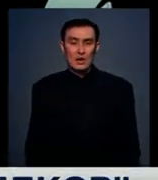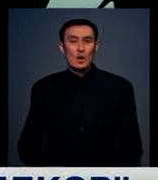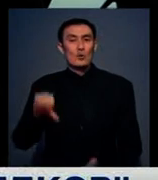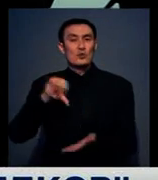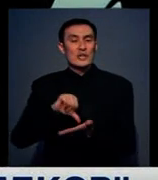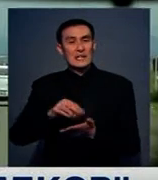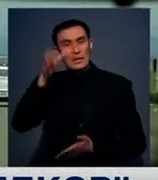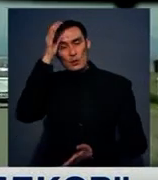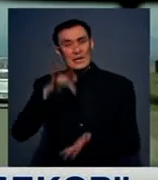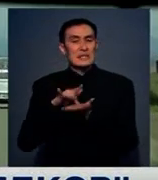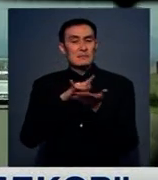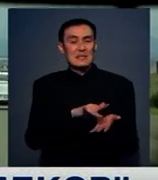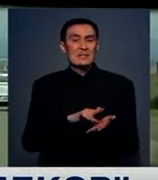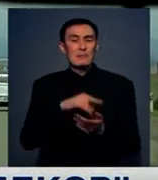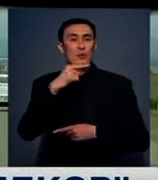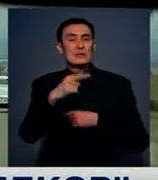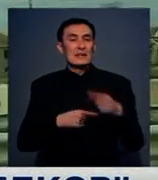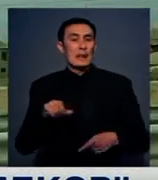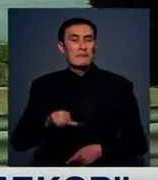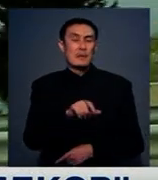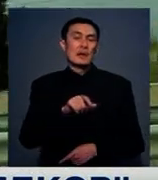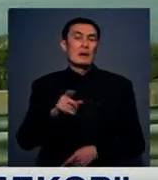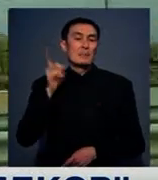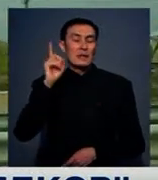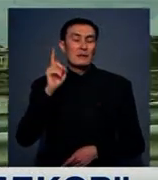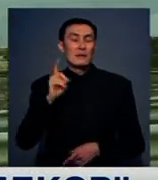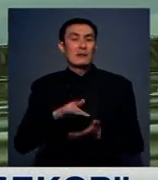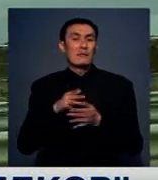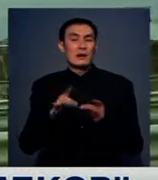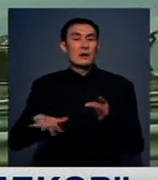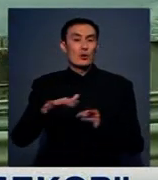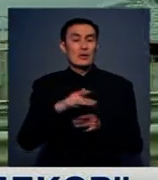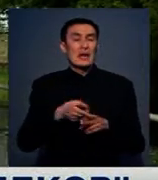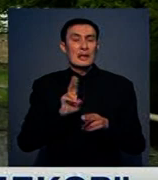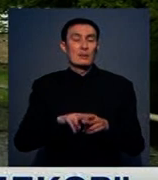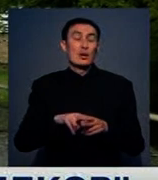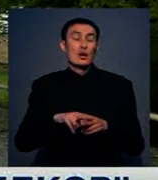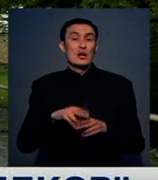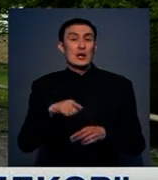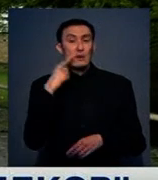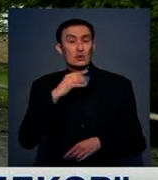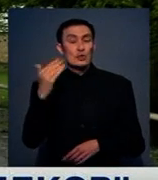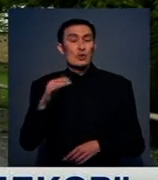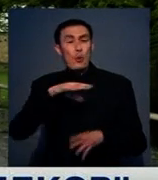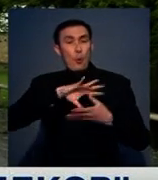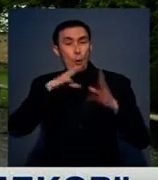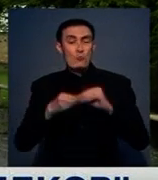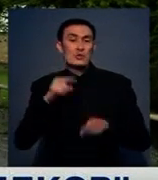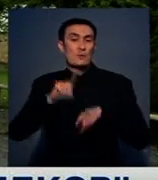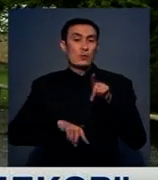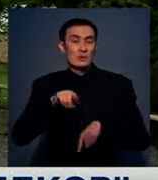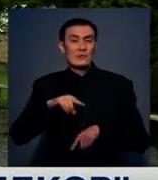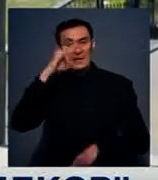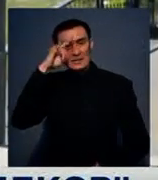Участники научной экспедиции по следам предков направились в Борчалинский район. Большинство жителей этого региона считают, что у них общие корни с